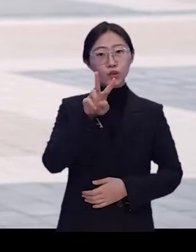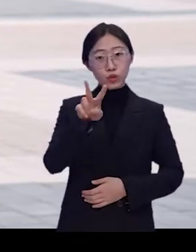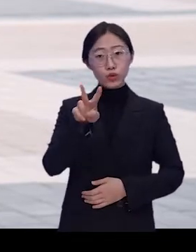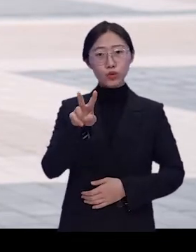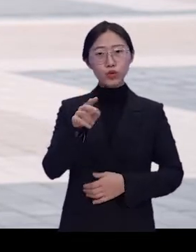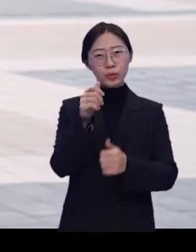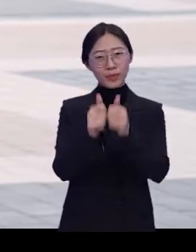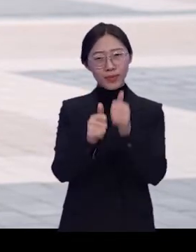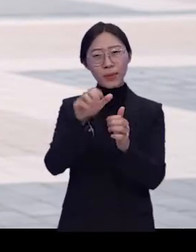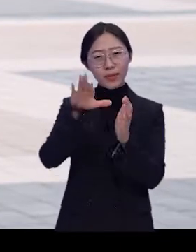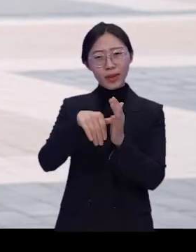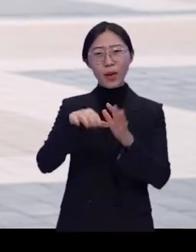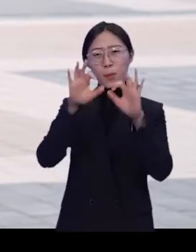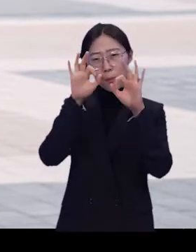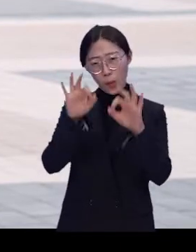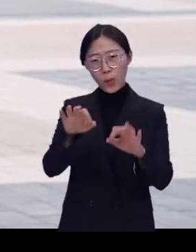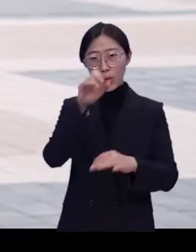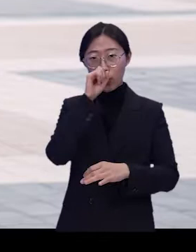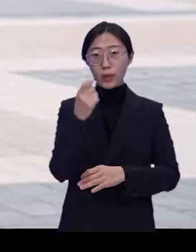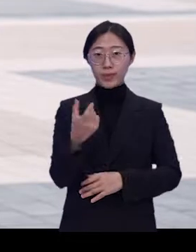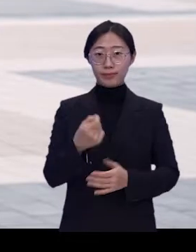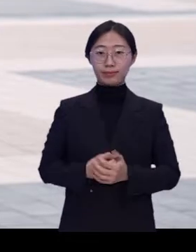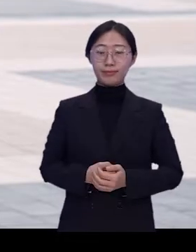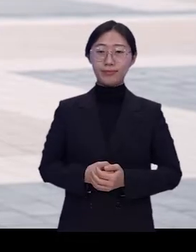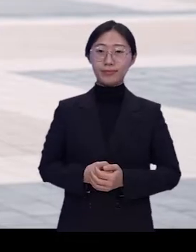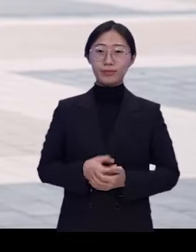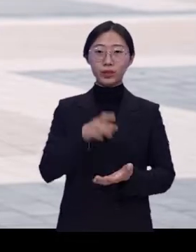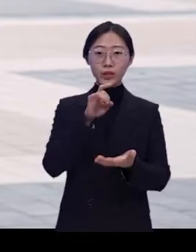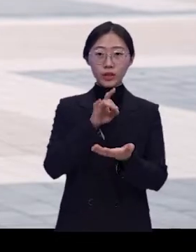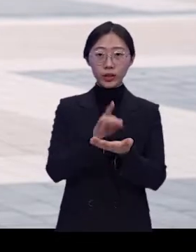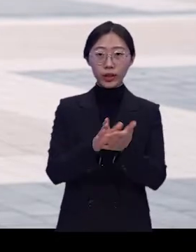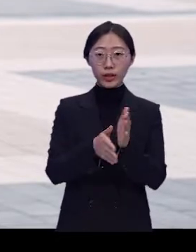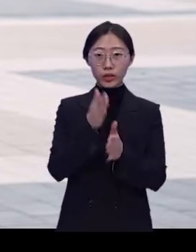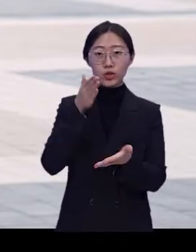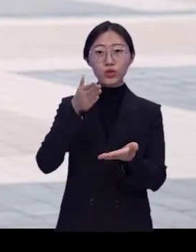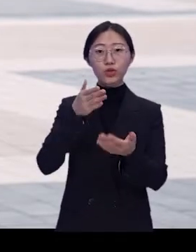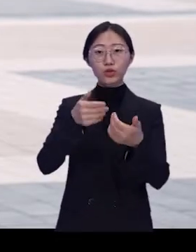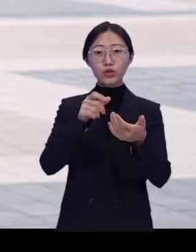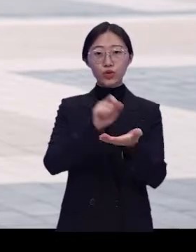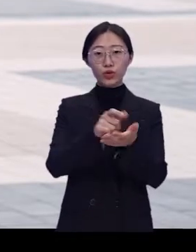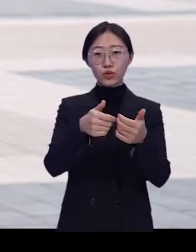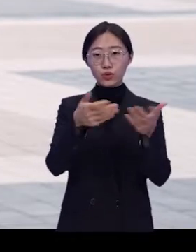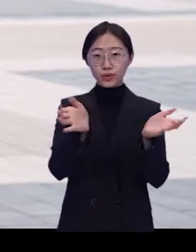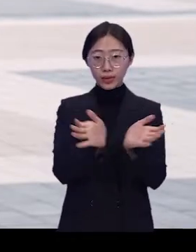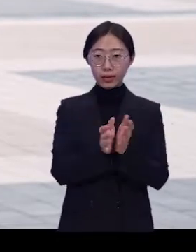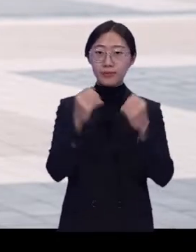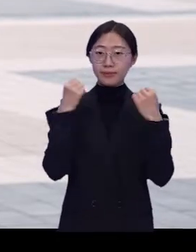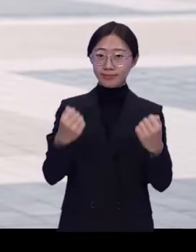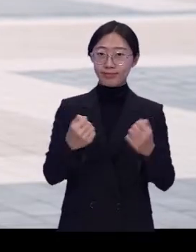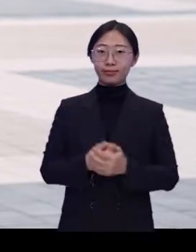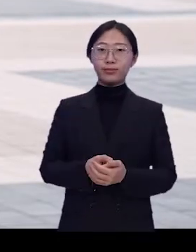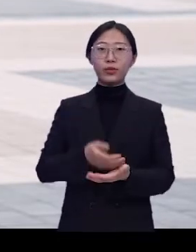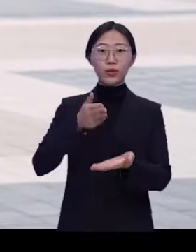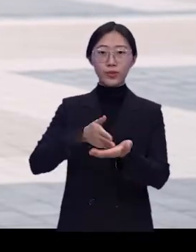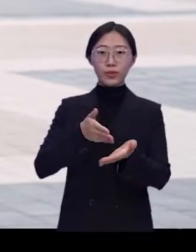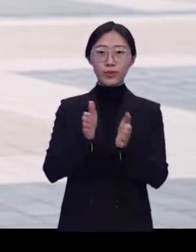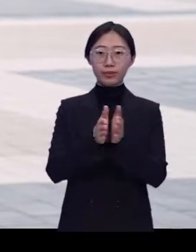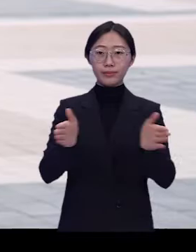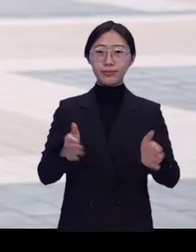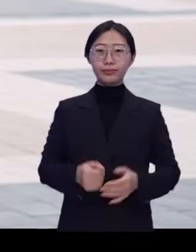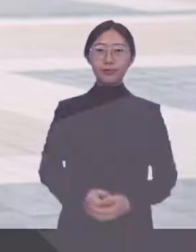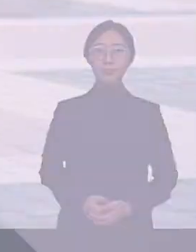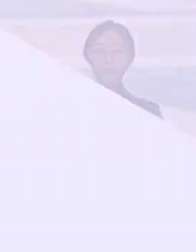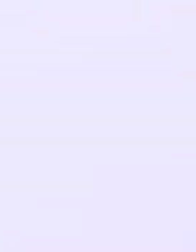2023년엔 K2리그에서 볼 수 있길 천안시도 함께 응원하겠습니다. 천안시 축구단 화이팅! 그럼 천안